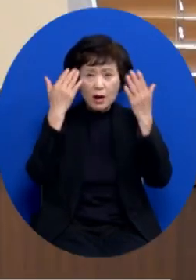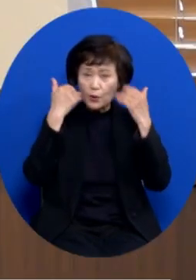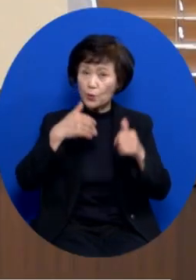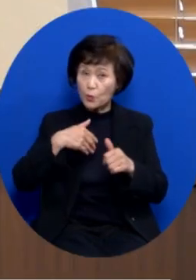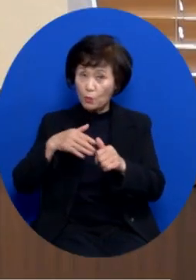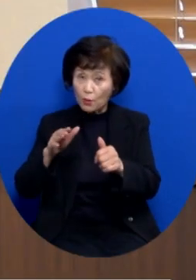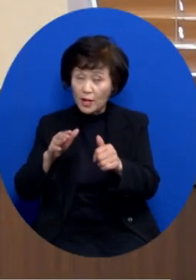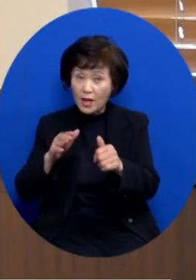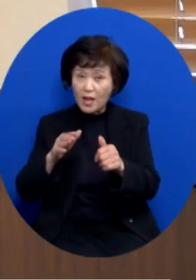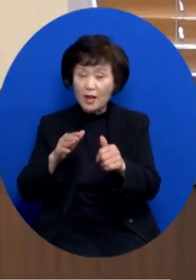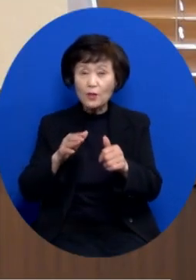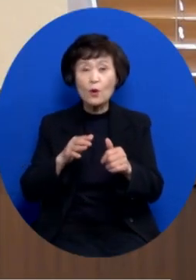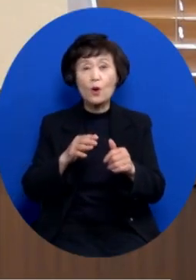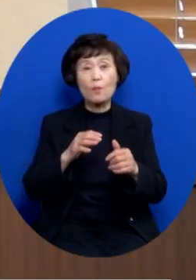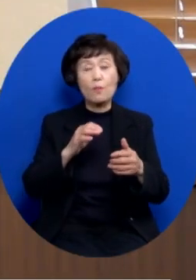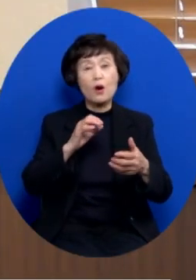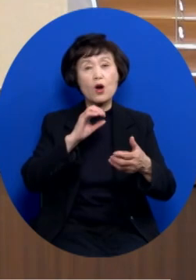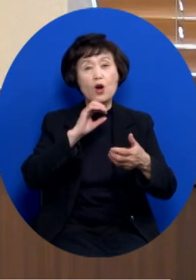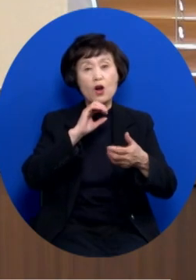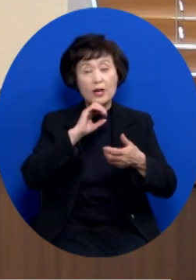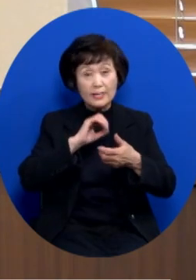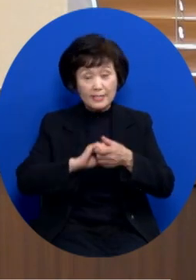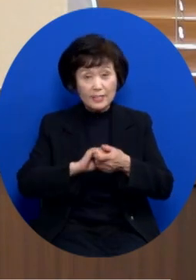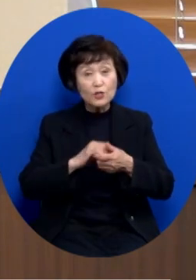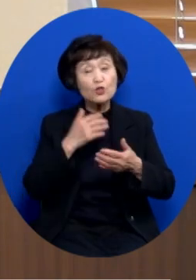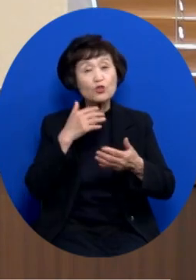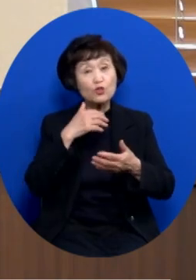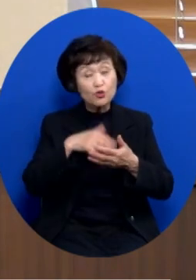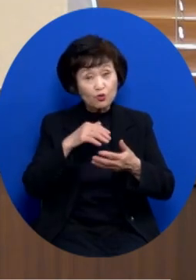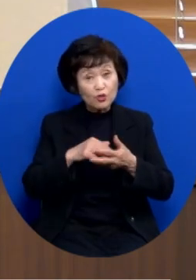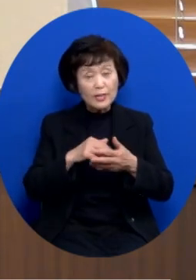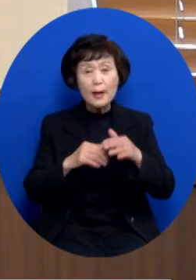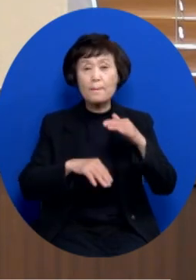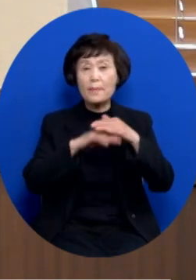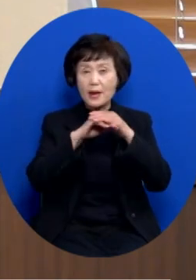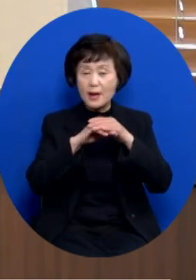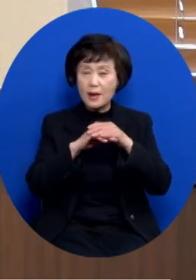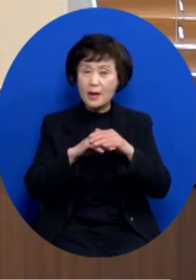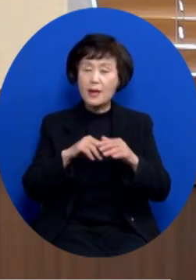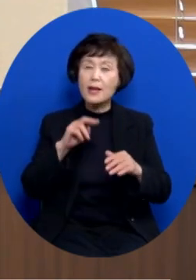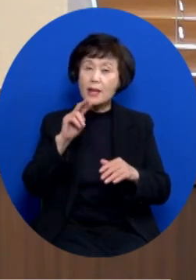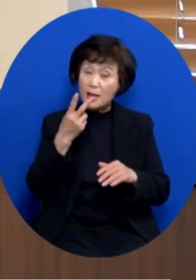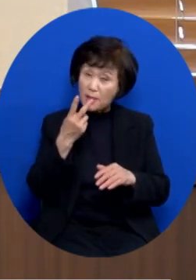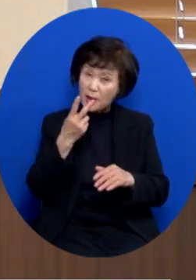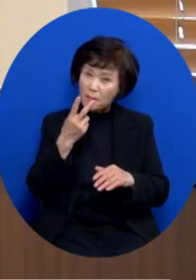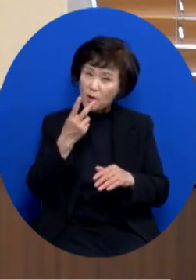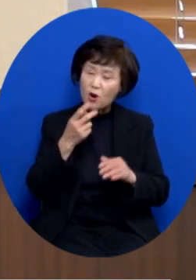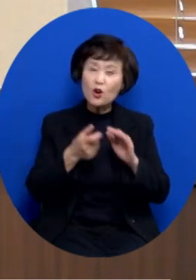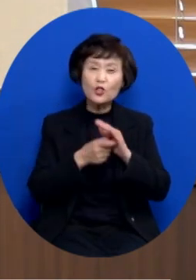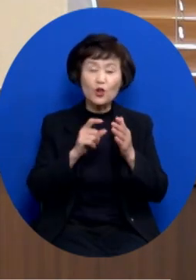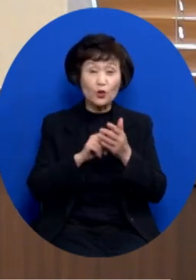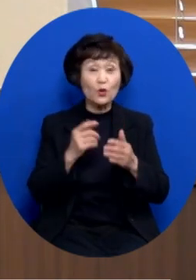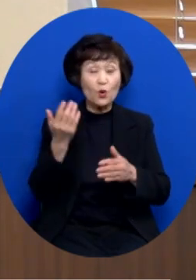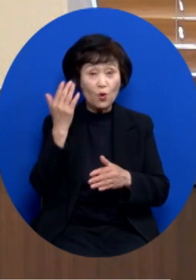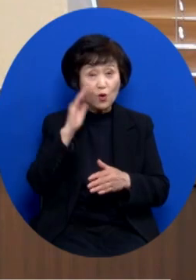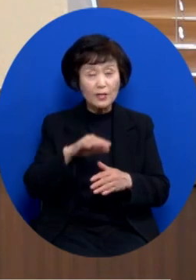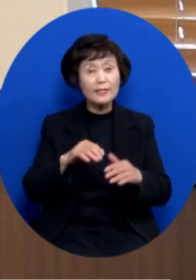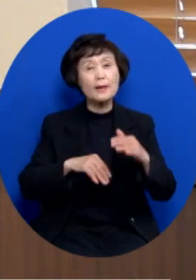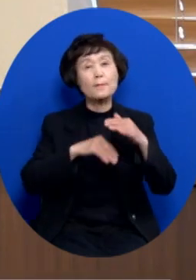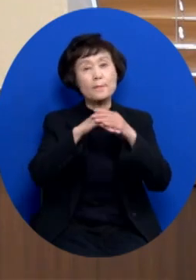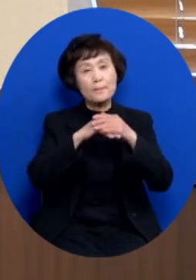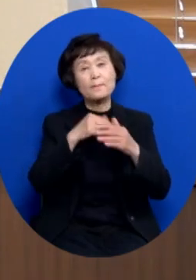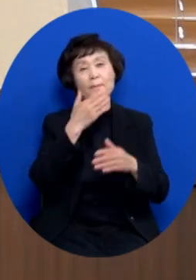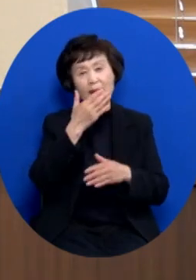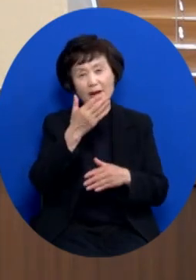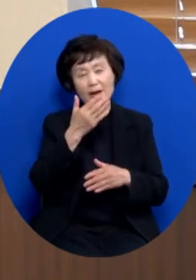뭐 우리의 정원 200명도 안 되는 학부 정원인데 그건 차고 넘치도록 채워지리라고 저는 확신을